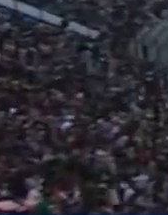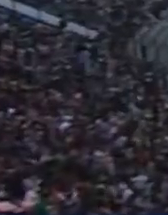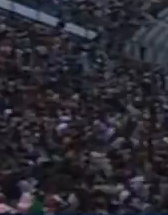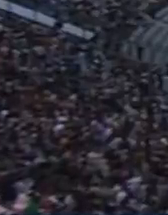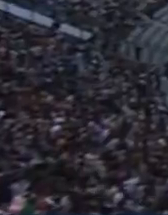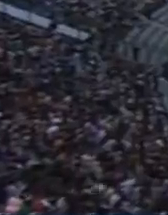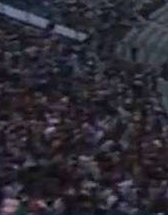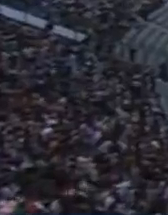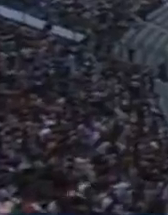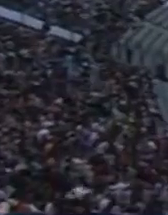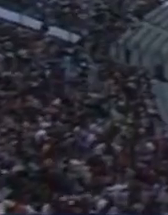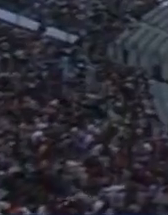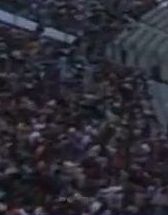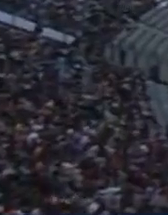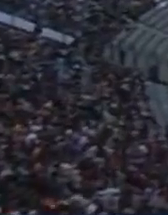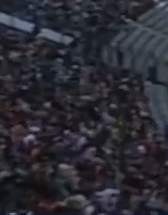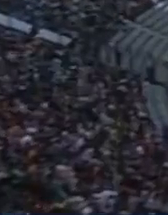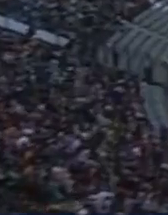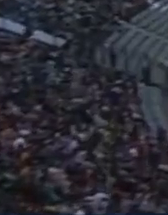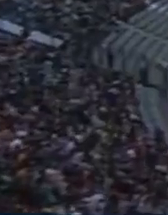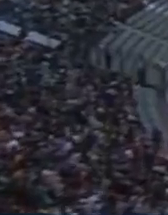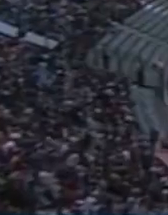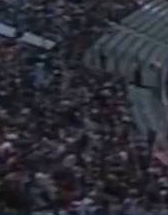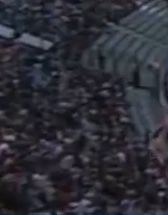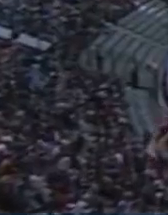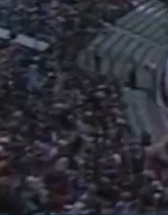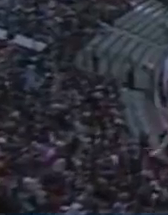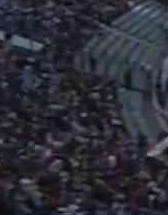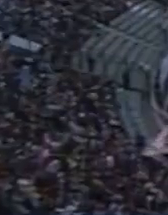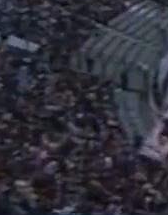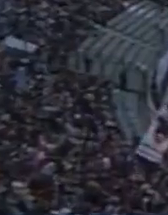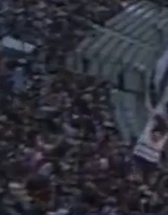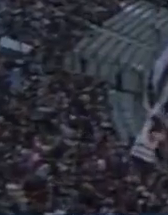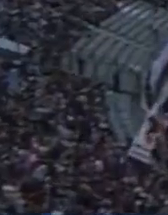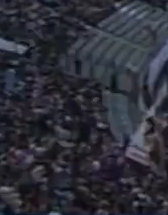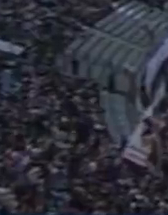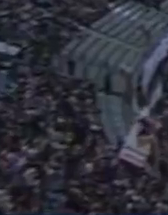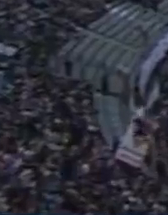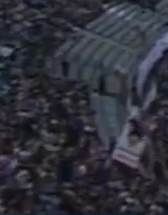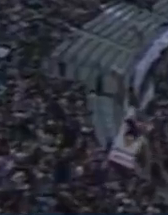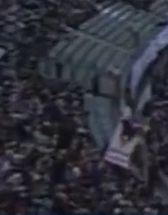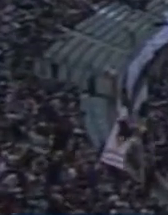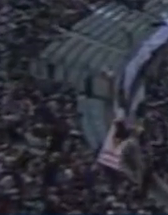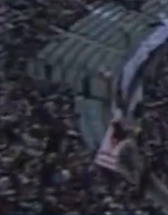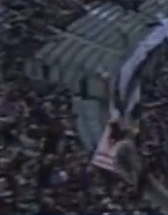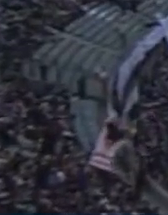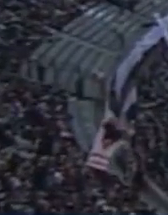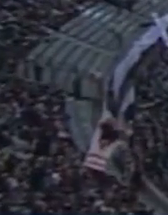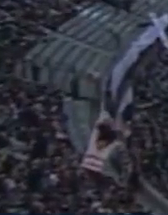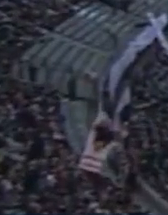تلقى زيها مصر أم الدنيا ليها سحر